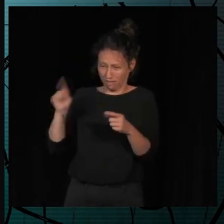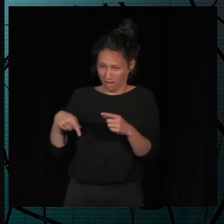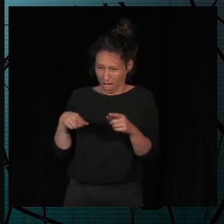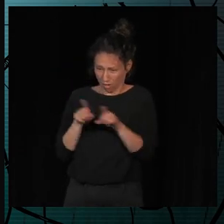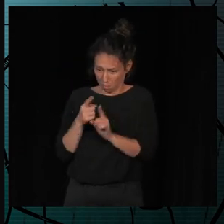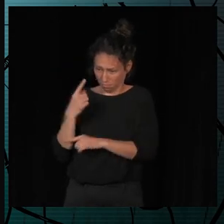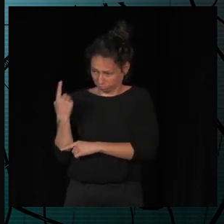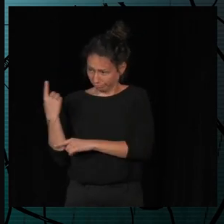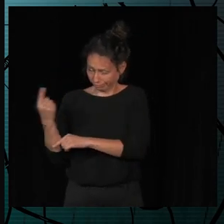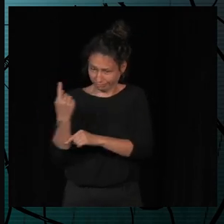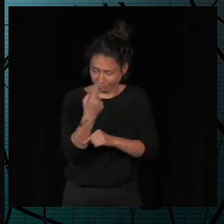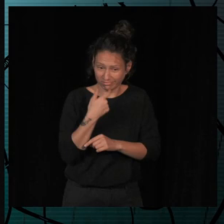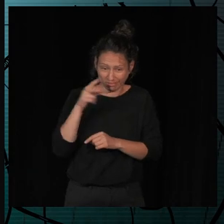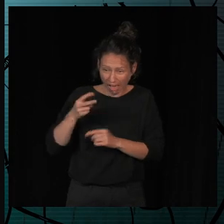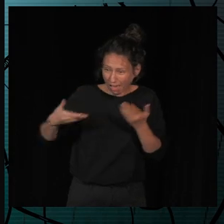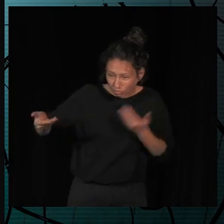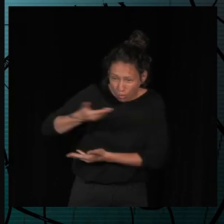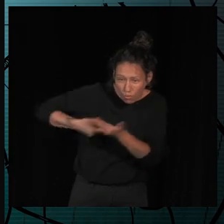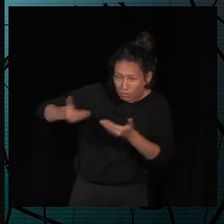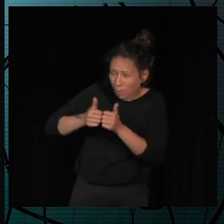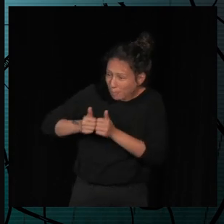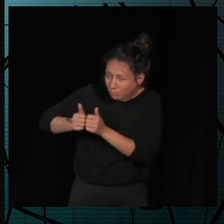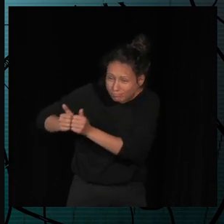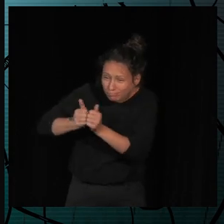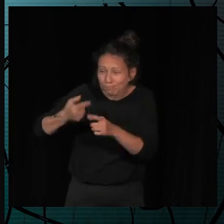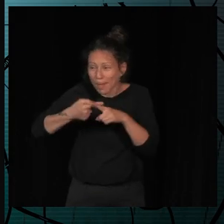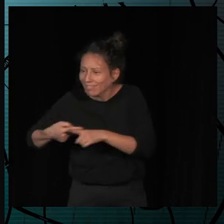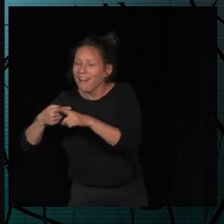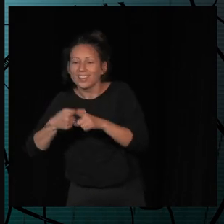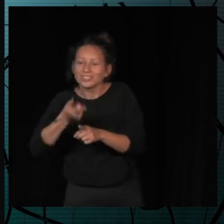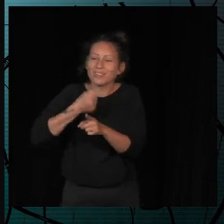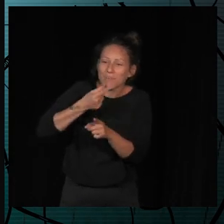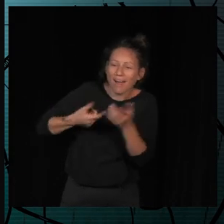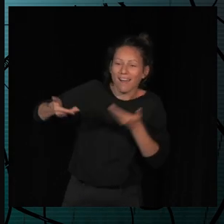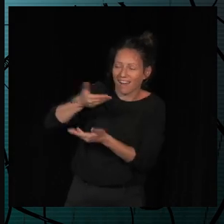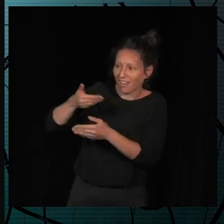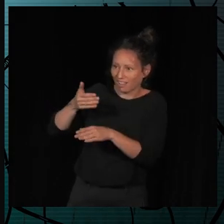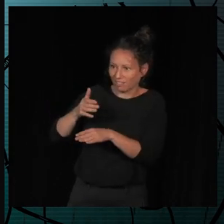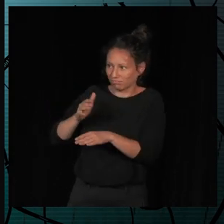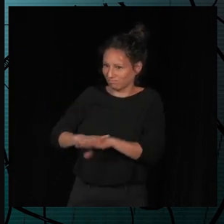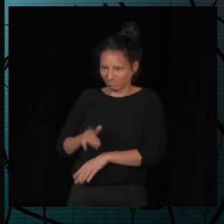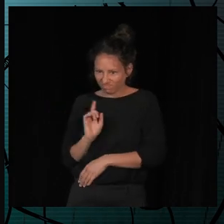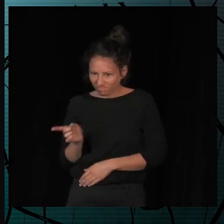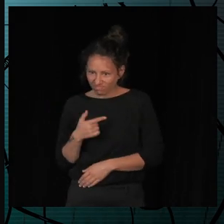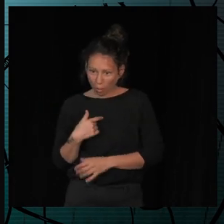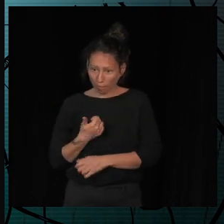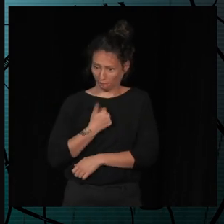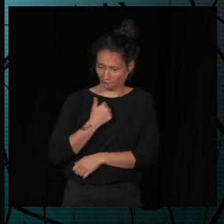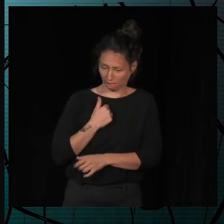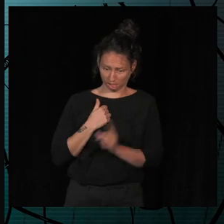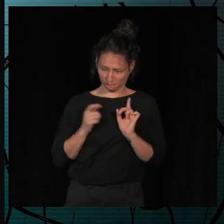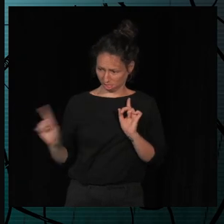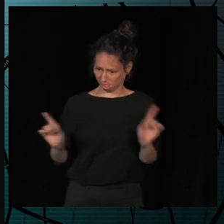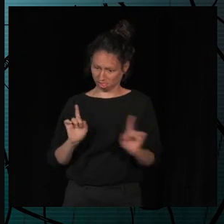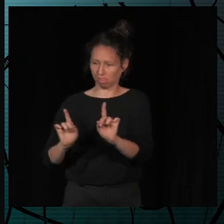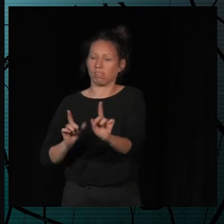difficilement des discussions en terme de de partage possible parce que justement on a des pratiques qui sont très individuelles donc dans dans les petites solutions quand